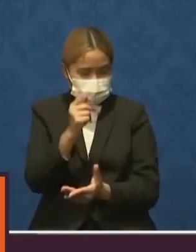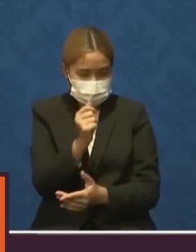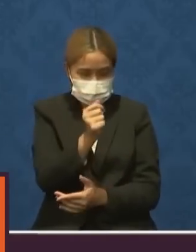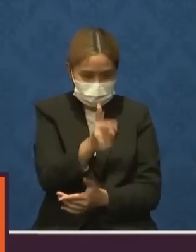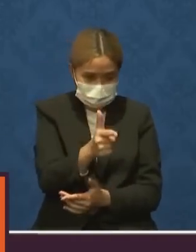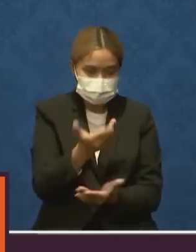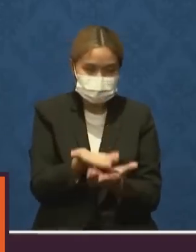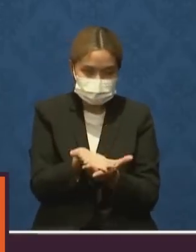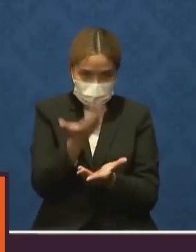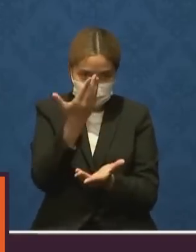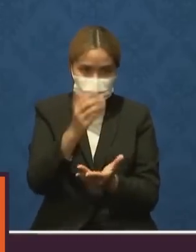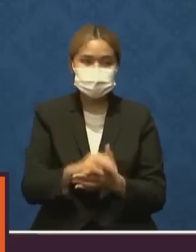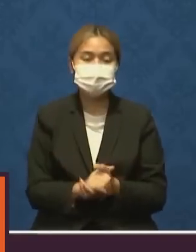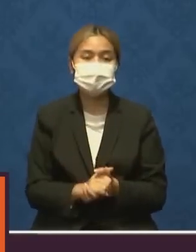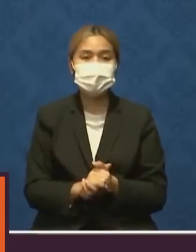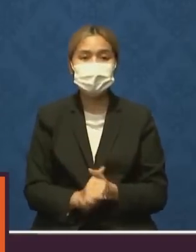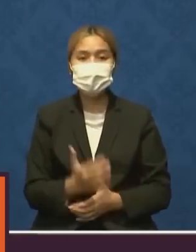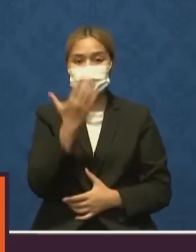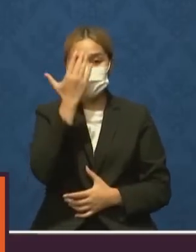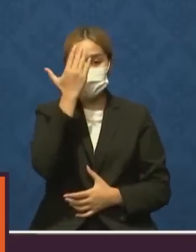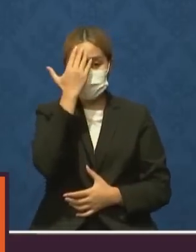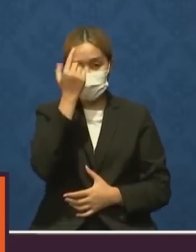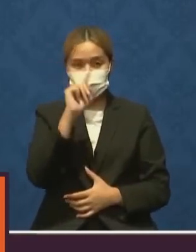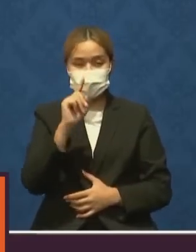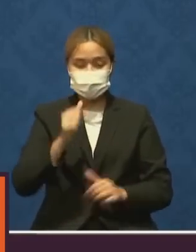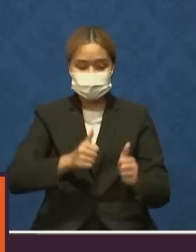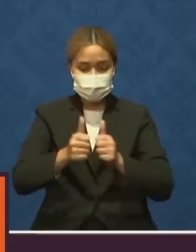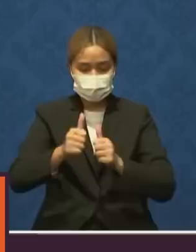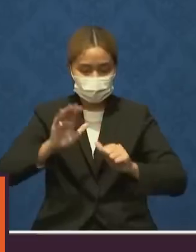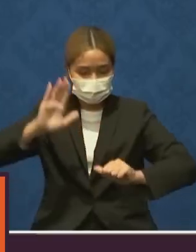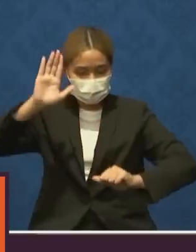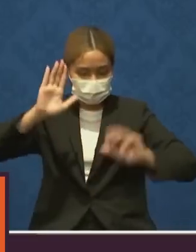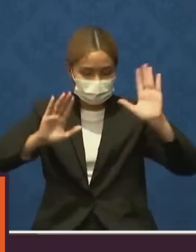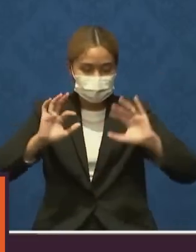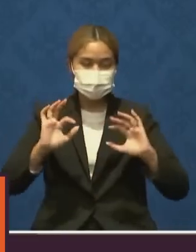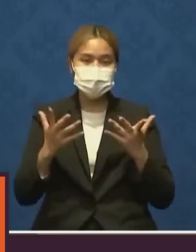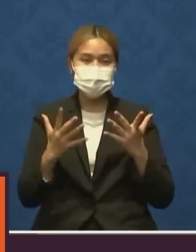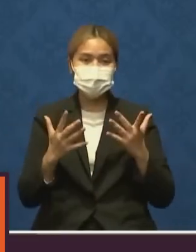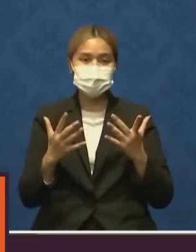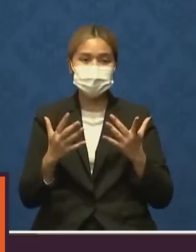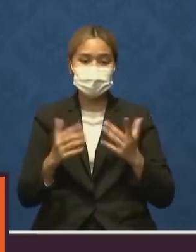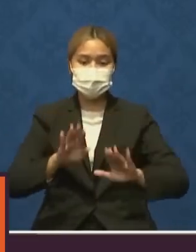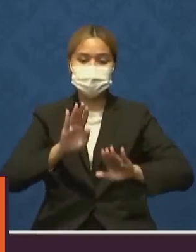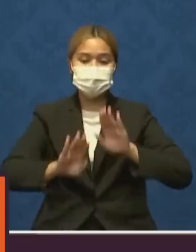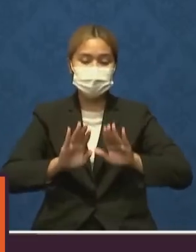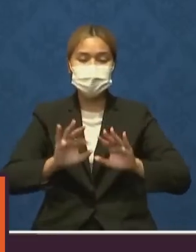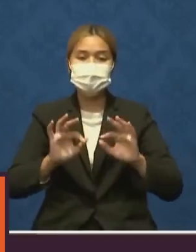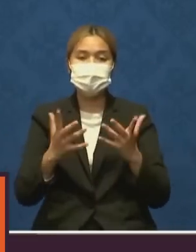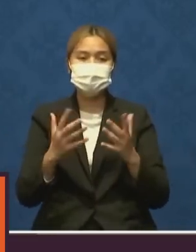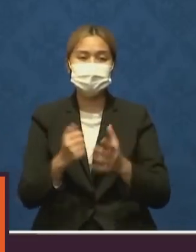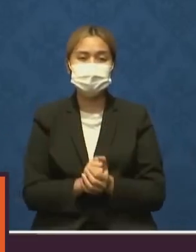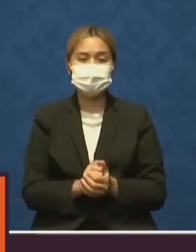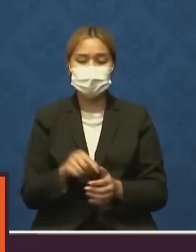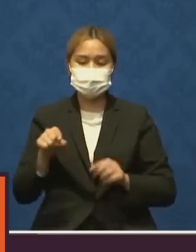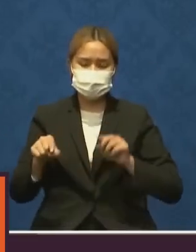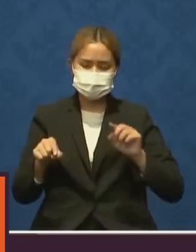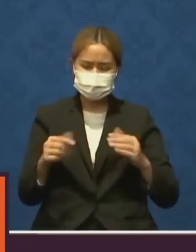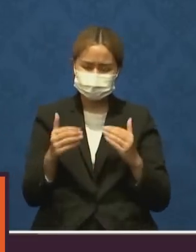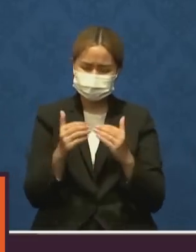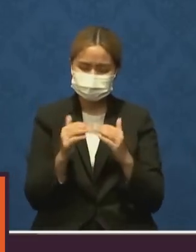จากกไม่เปิดประมูล ไม่มีการแขงขันหรไมไปเทียบกัตนทุทจะประหยดทสดรบประชาชน